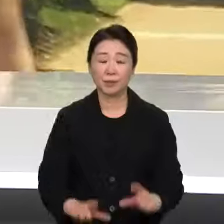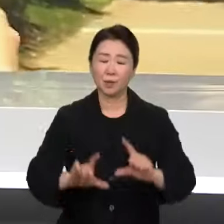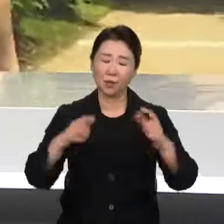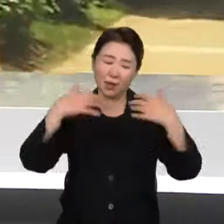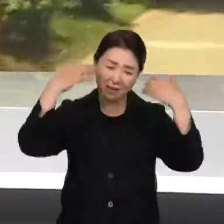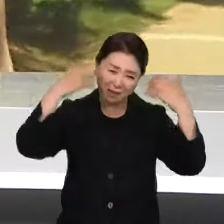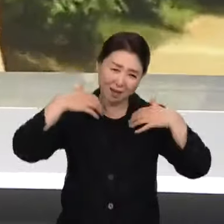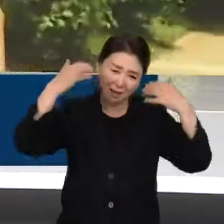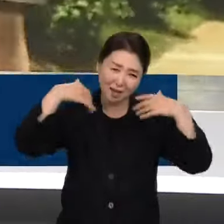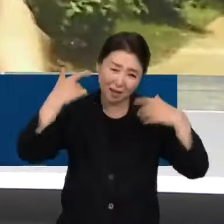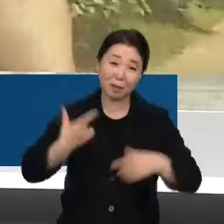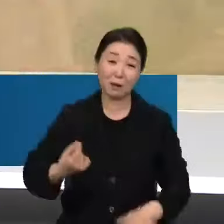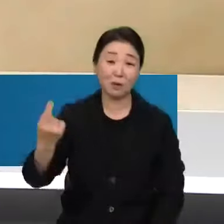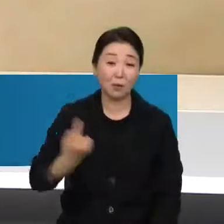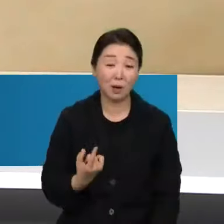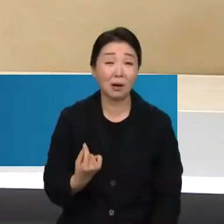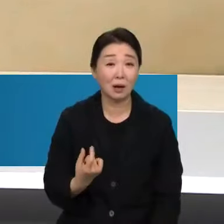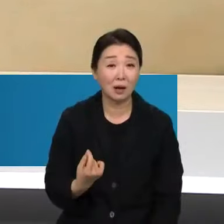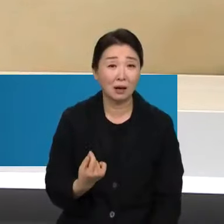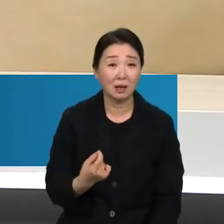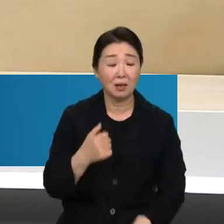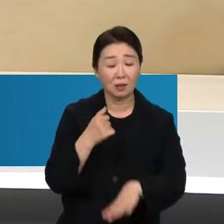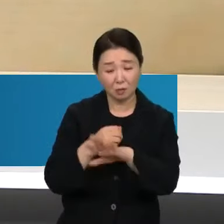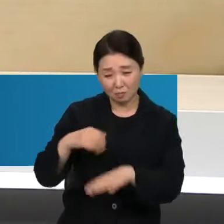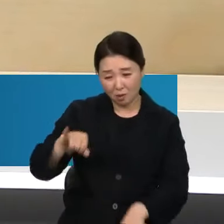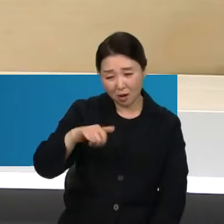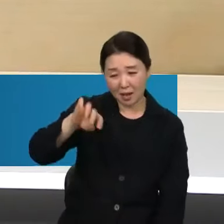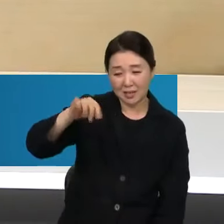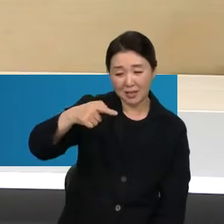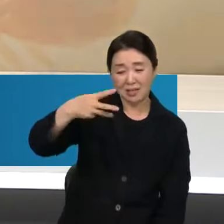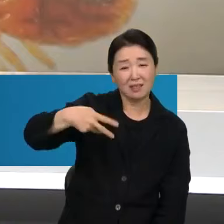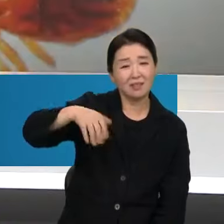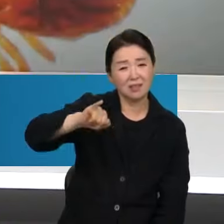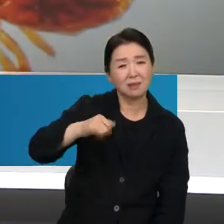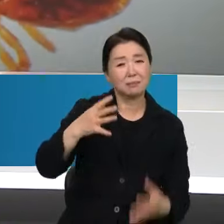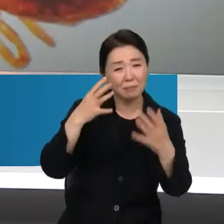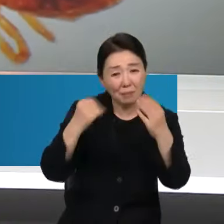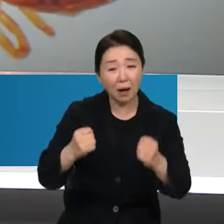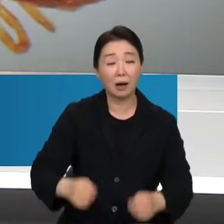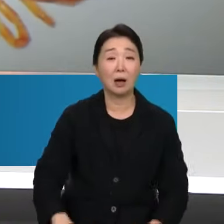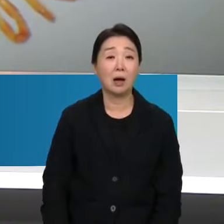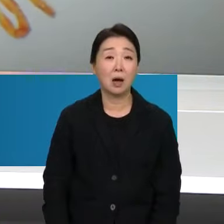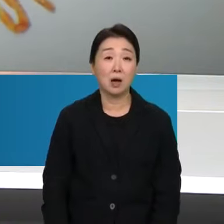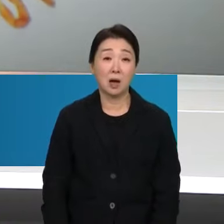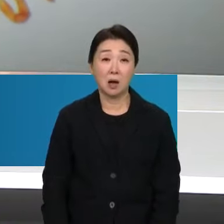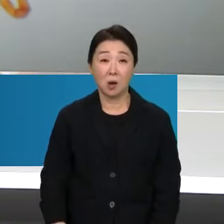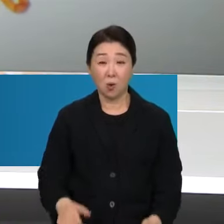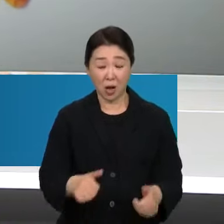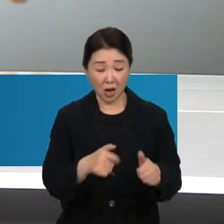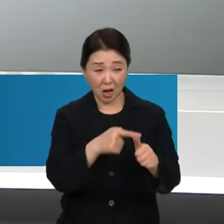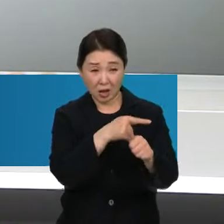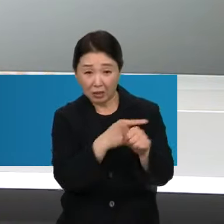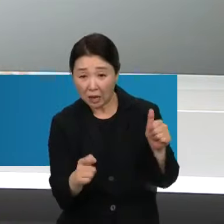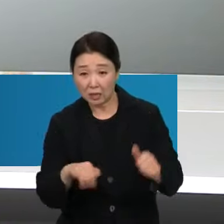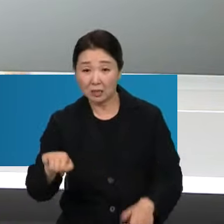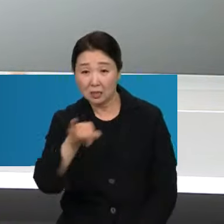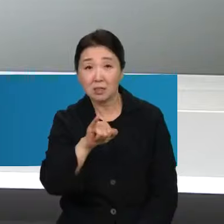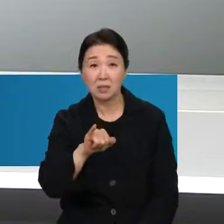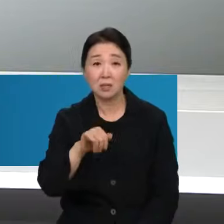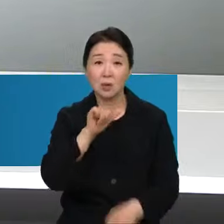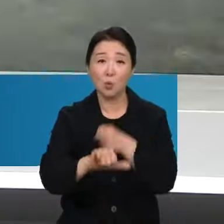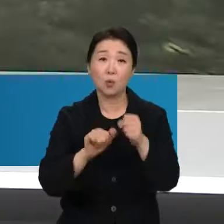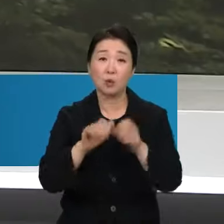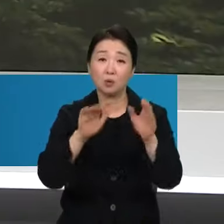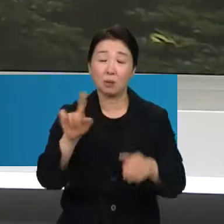올해 더위가 일찍 찾아오면서 진드기도 벌써부터 기승입니다. 특히 살인 진드기, 지난 5년 동안 180여